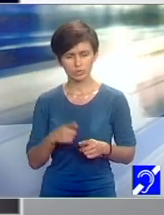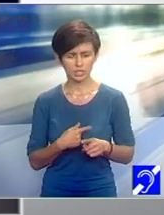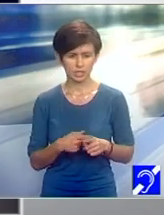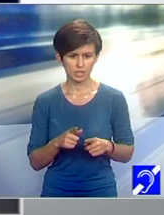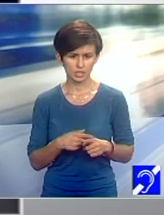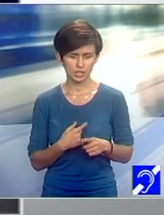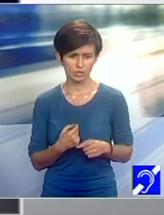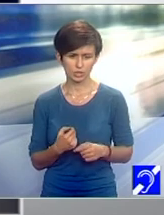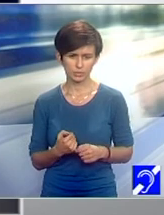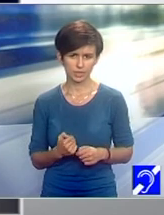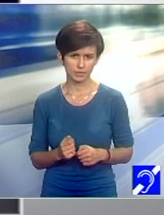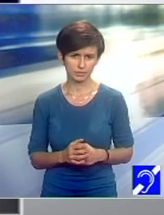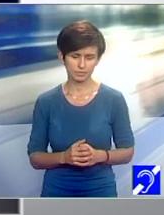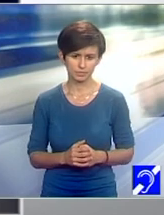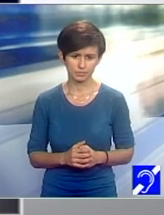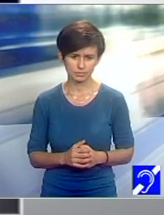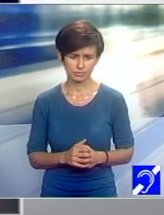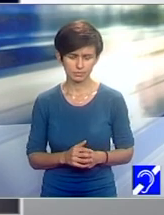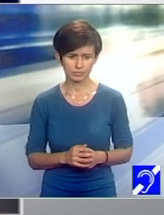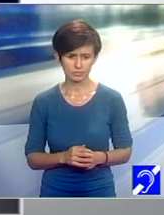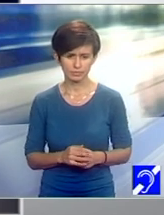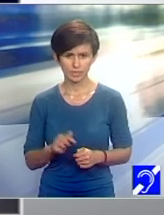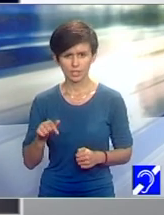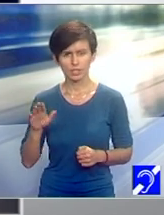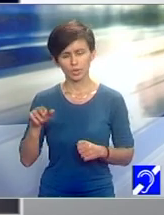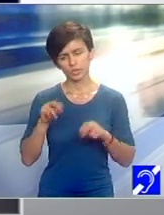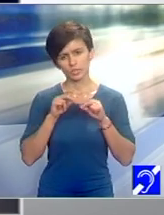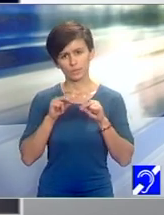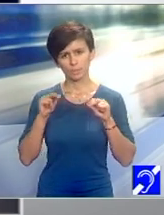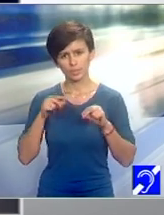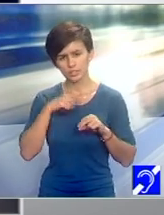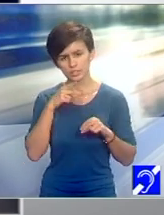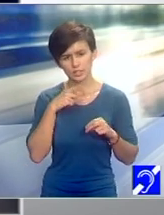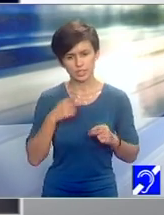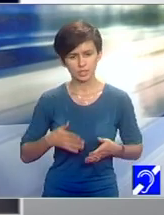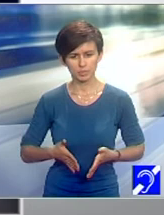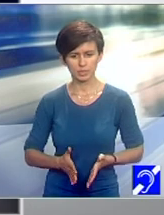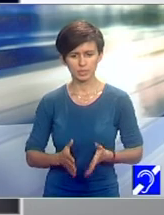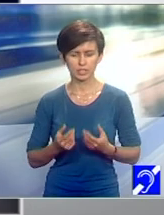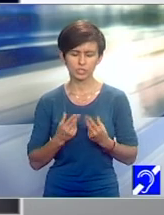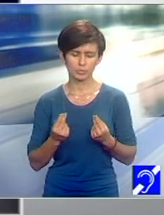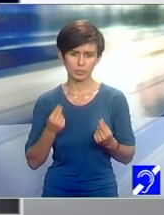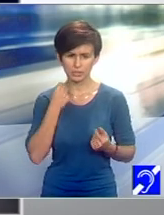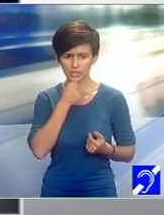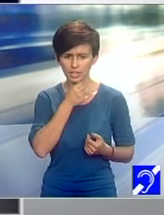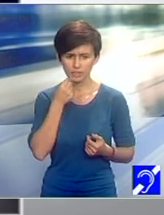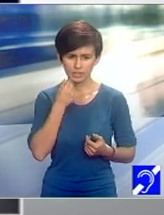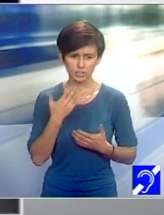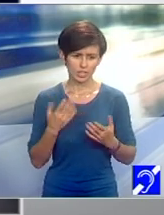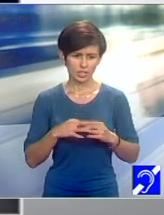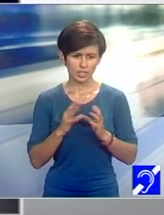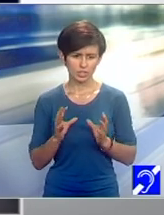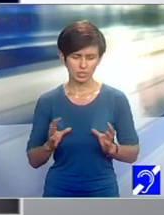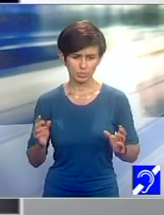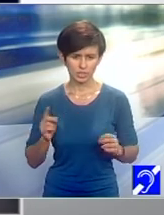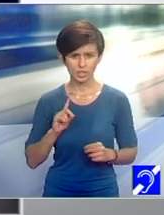au avut educație în limba maternă, deci multe avantaje pe care în România erau neimaginat pentru romii